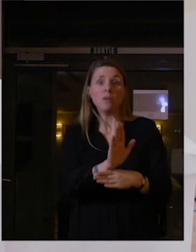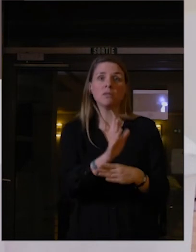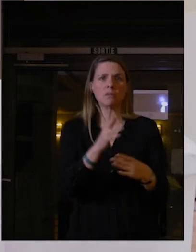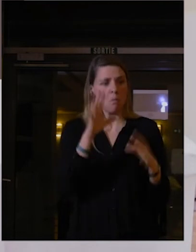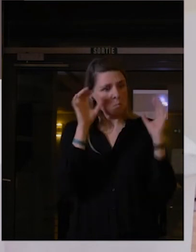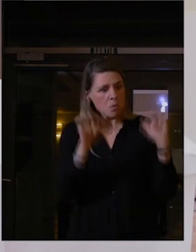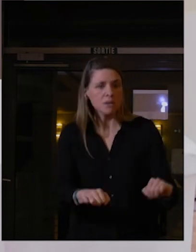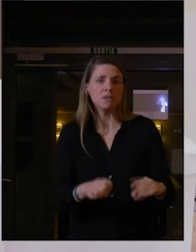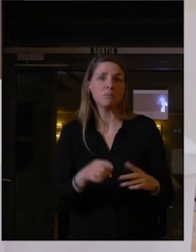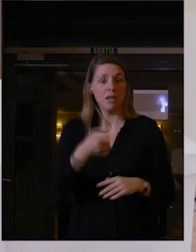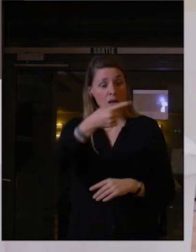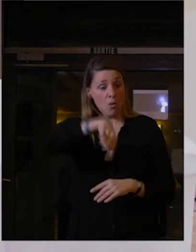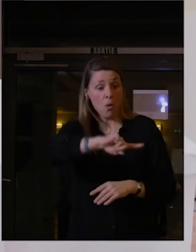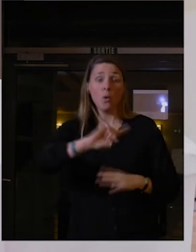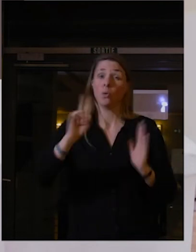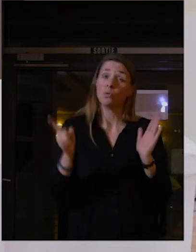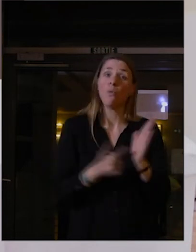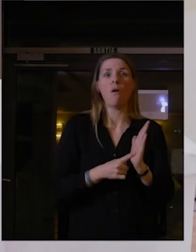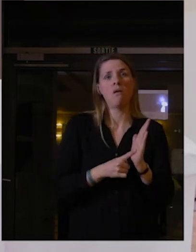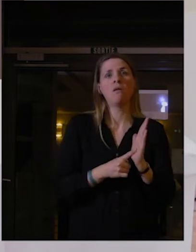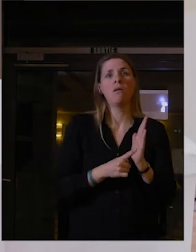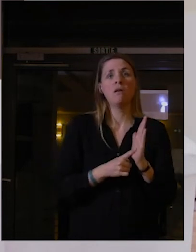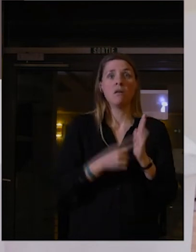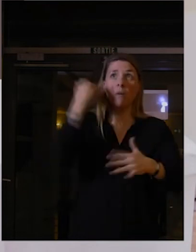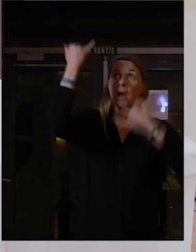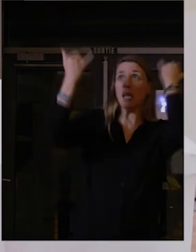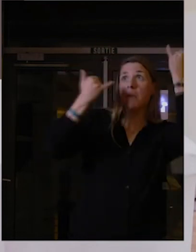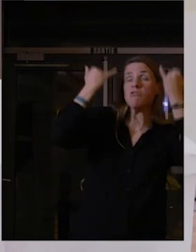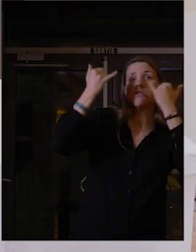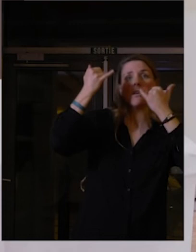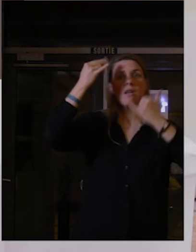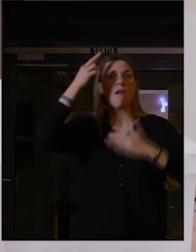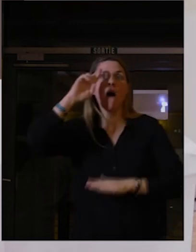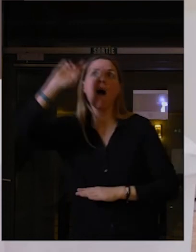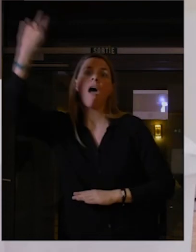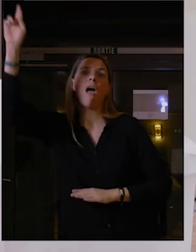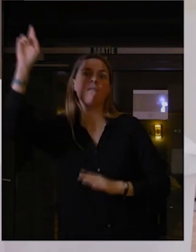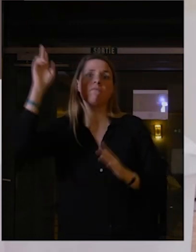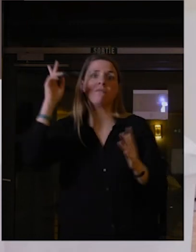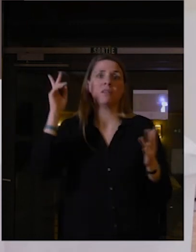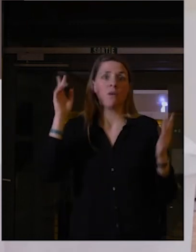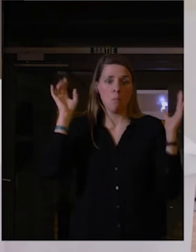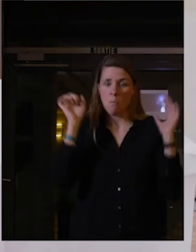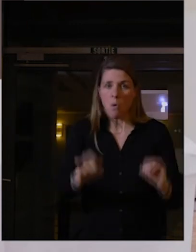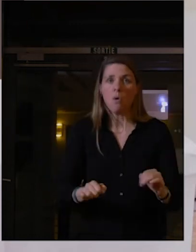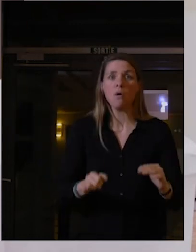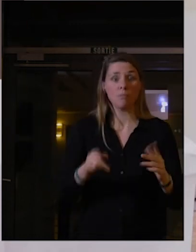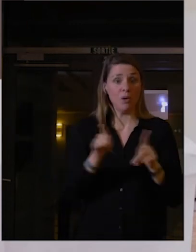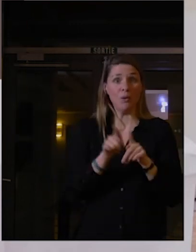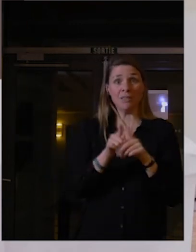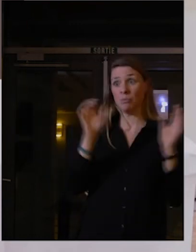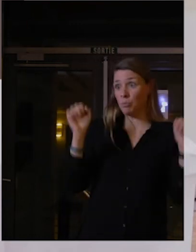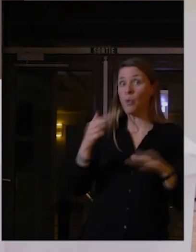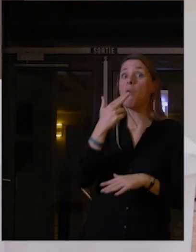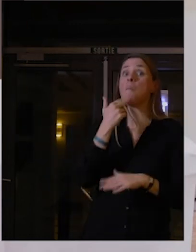c'était possible et qu'ils avaient le droit de s'imaginer, de rêver, de rentrer à l'opéra tout